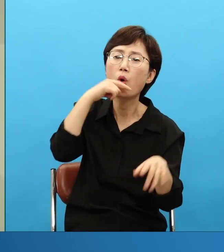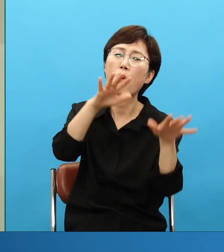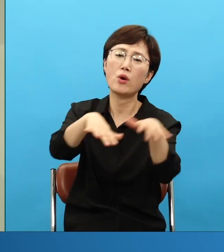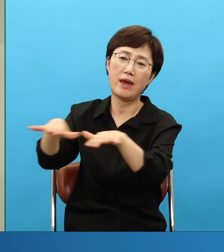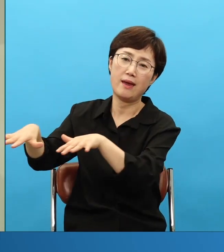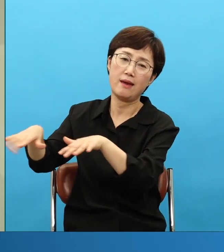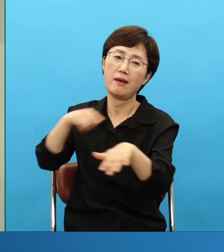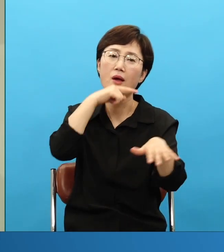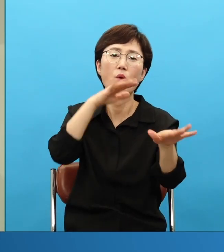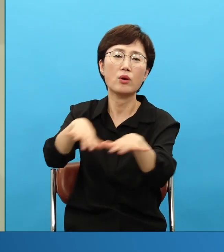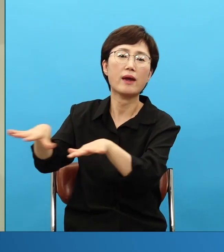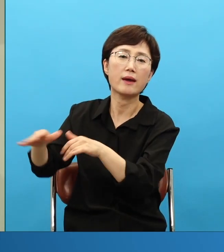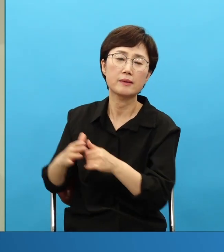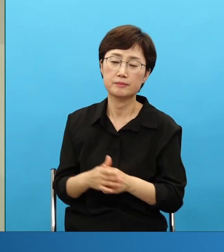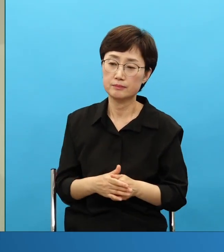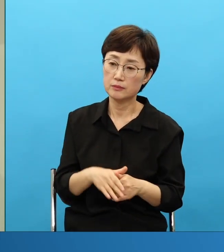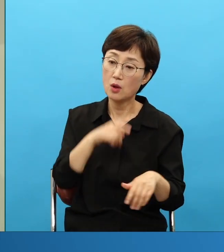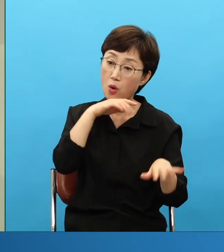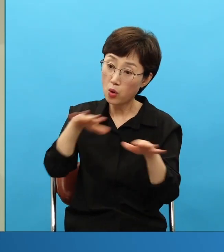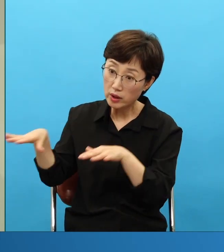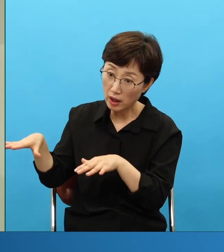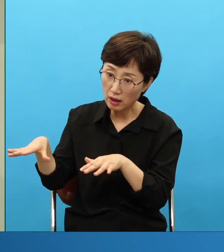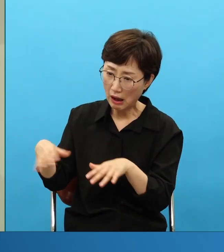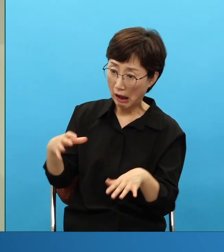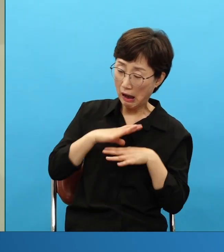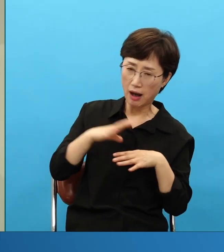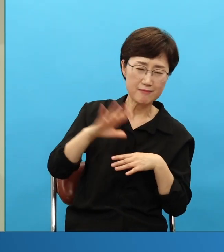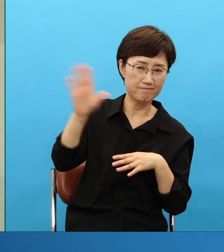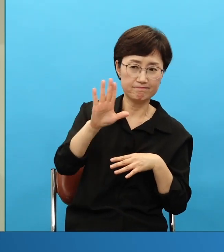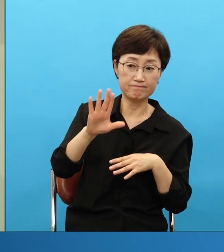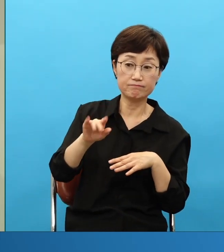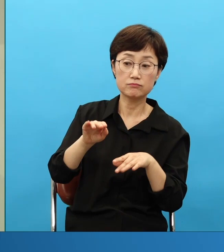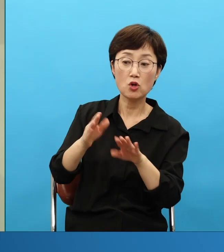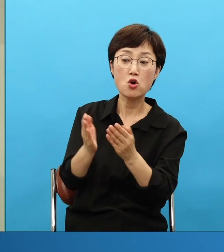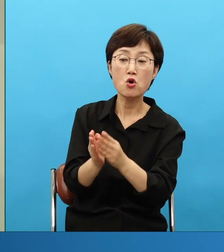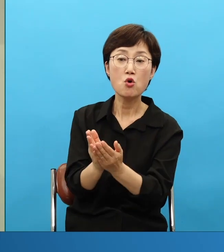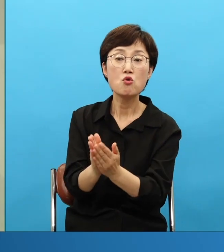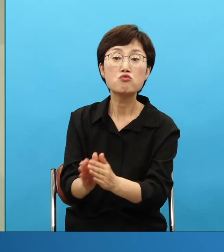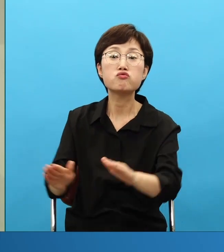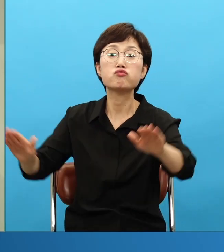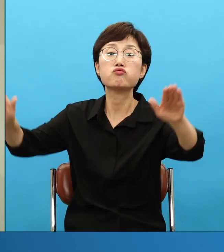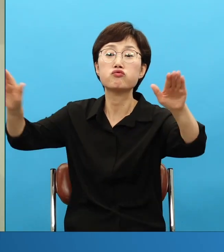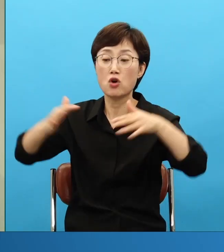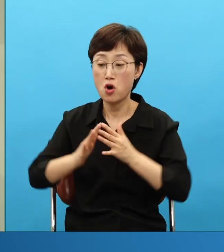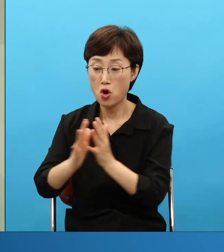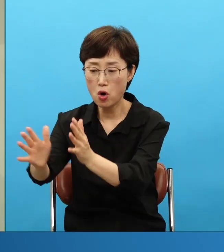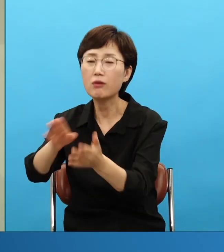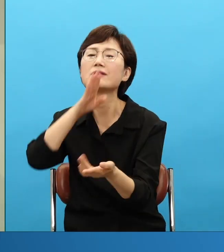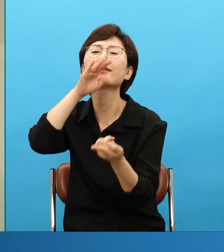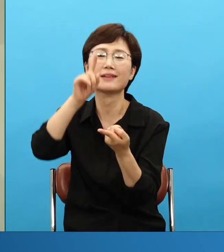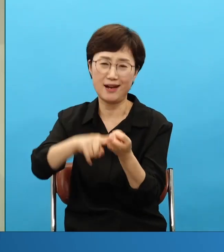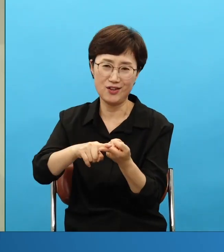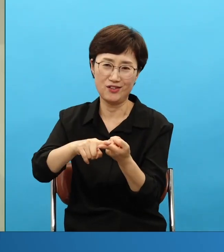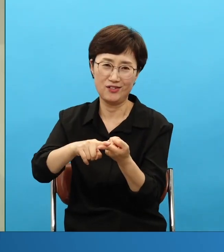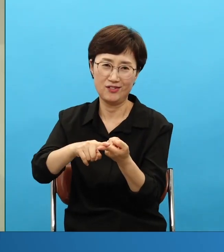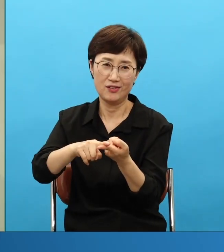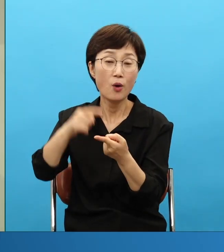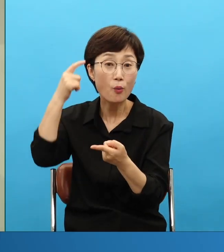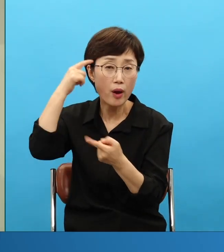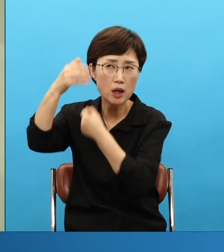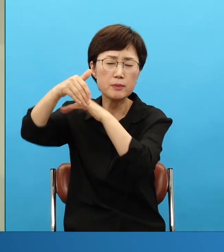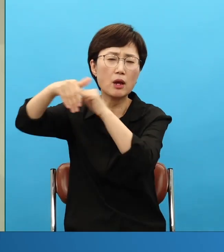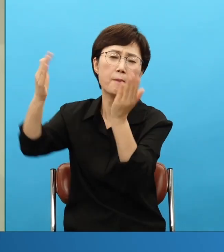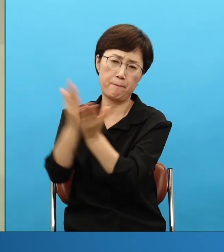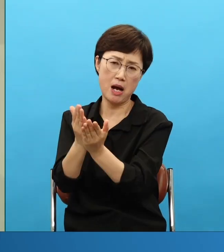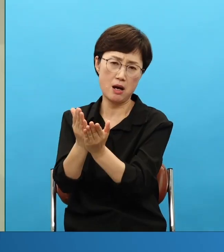so? 당연히 건너야 됩니다. They should rightfully cross. 많은 사람이 원망해서 왜 우리를 여기까지 죽게 But many 만들었냐. people resented